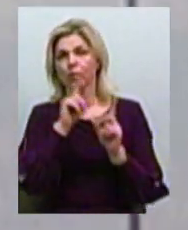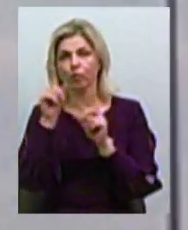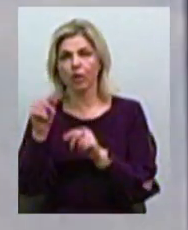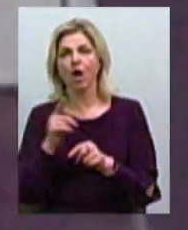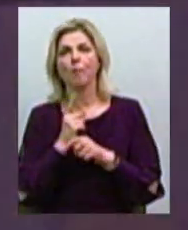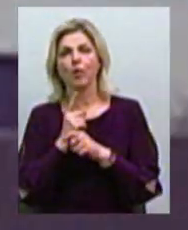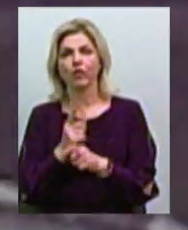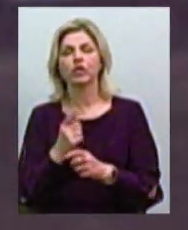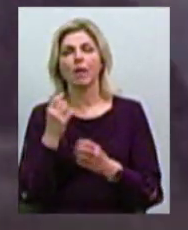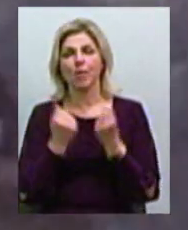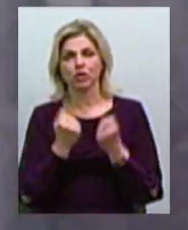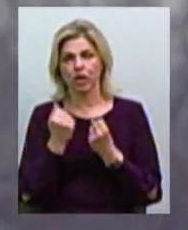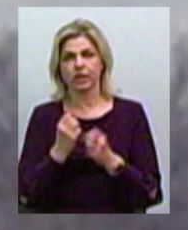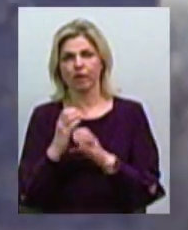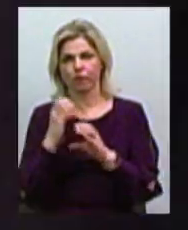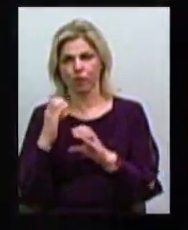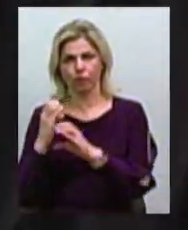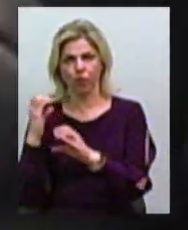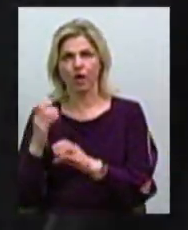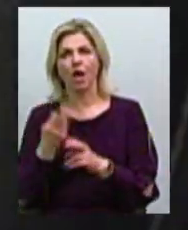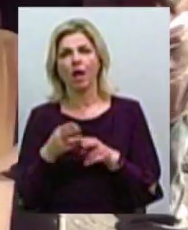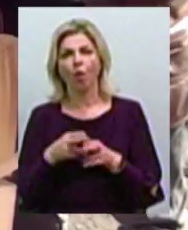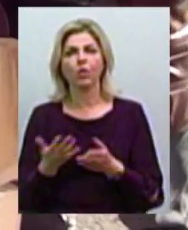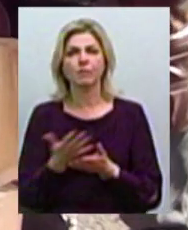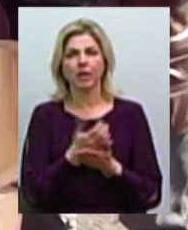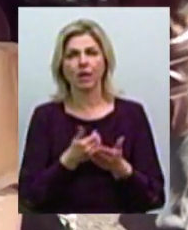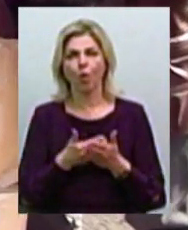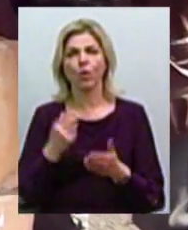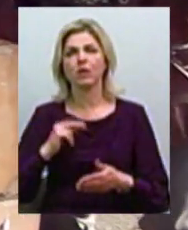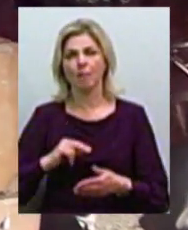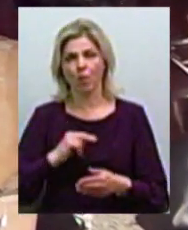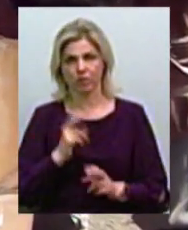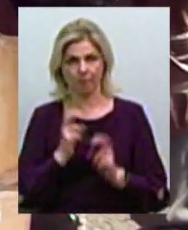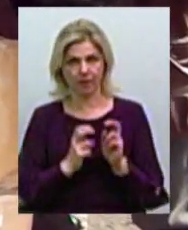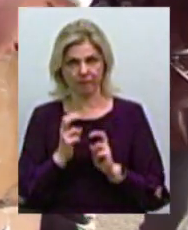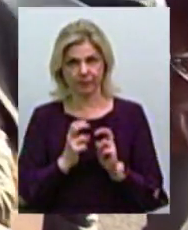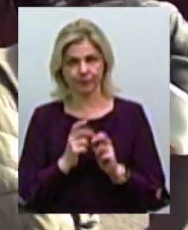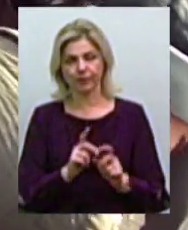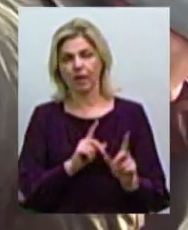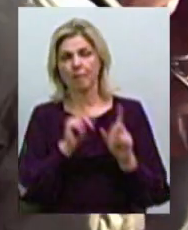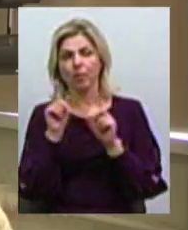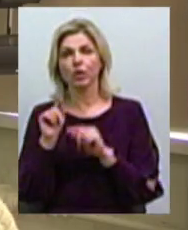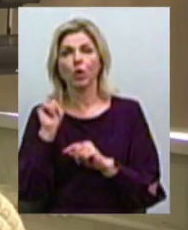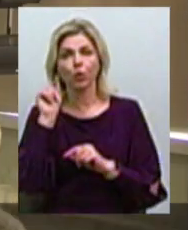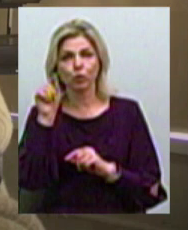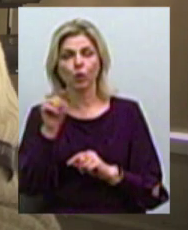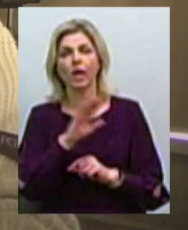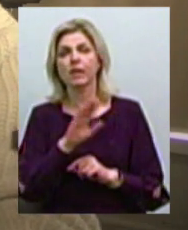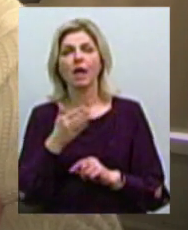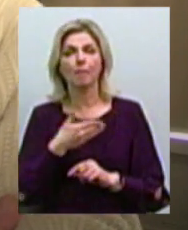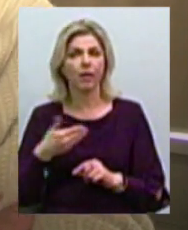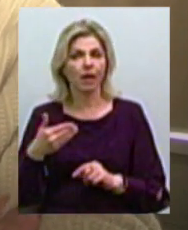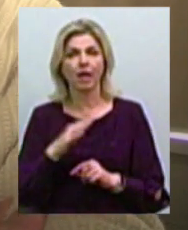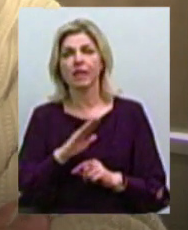гуманітарної допомоги, яку збирали від співробітників підприємства. Поїхали туди, ні ми, ні водії не